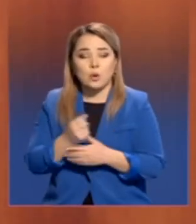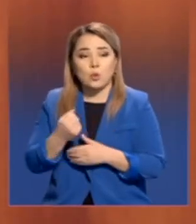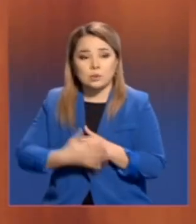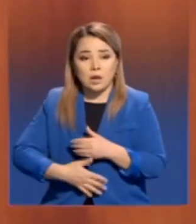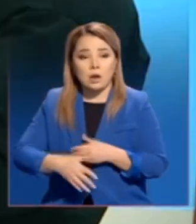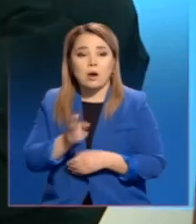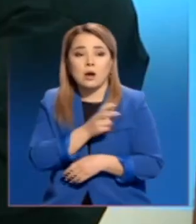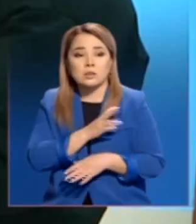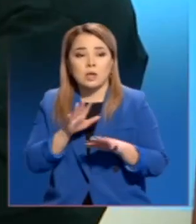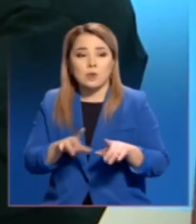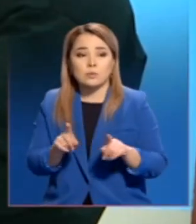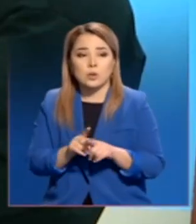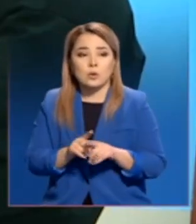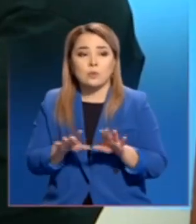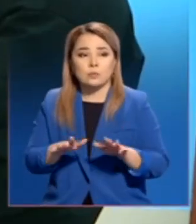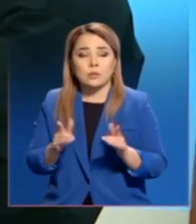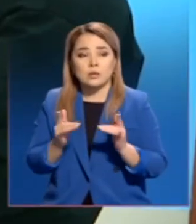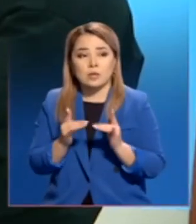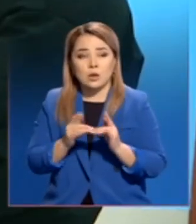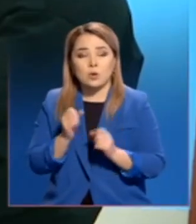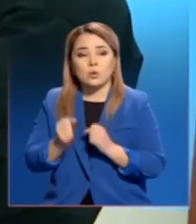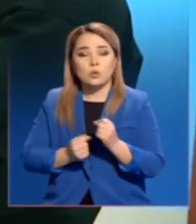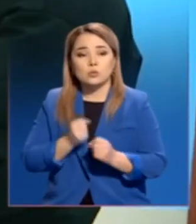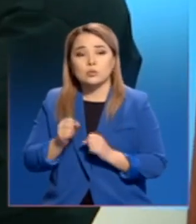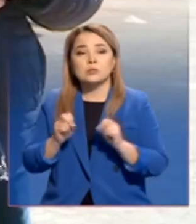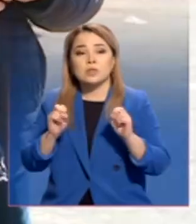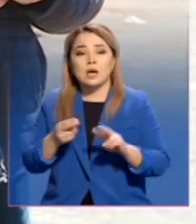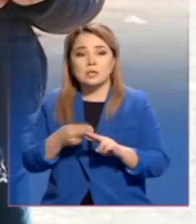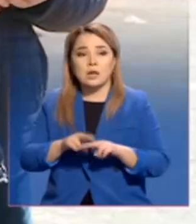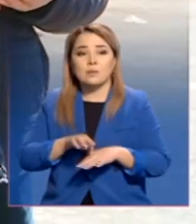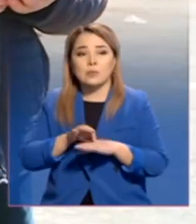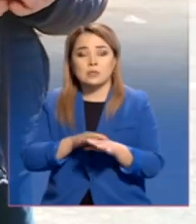Бірақ ауруханалардың төсек орындарын жуу орталығы жұмыс істеп тұр.